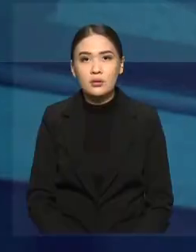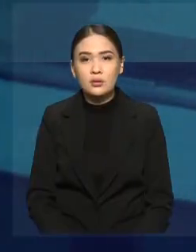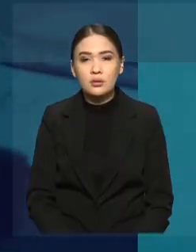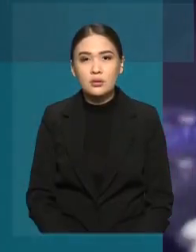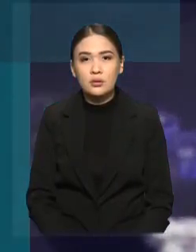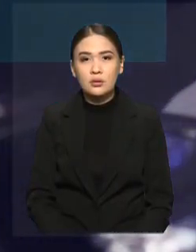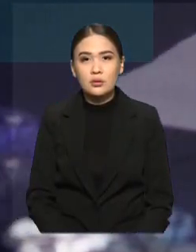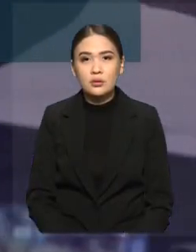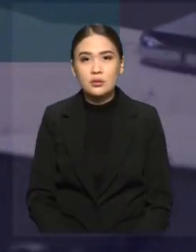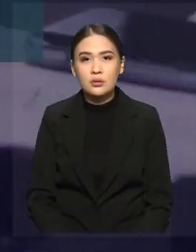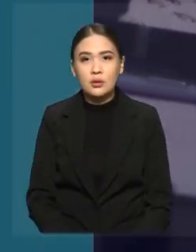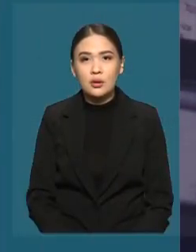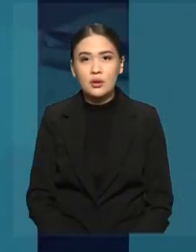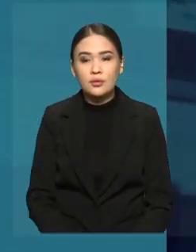спасибо E